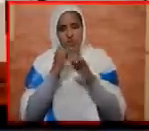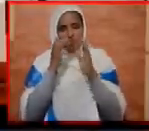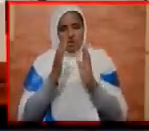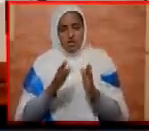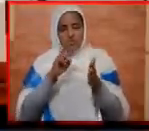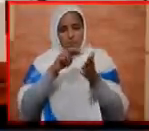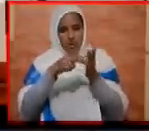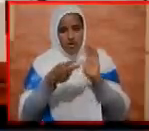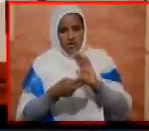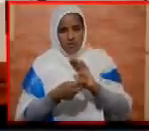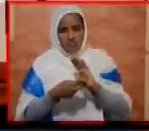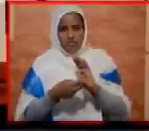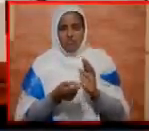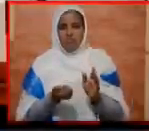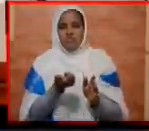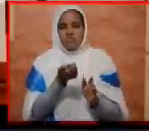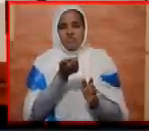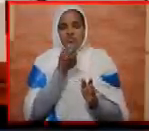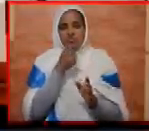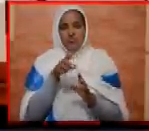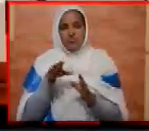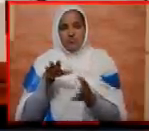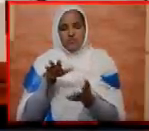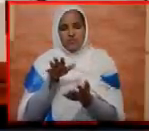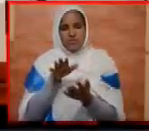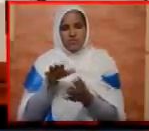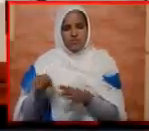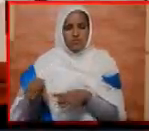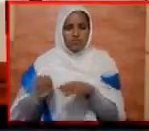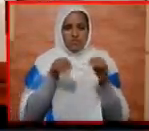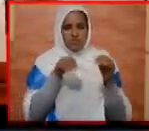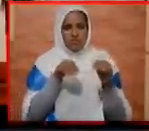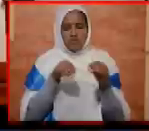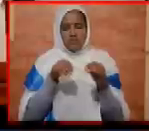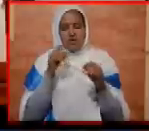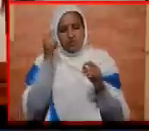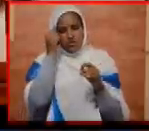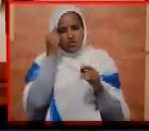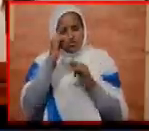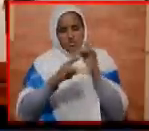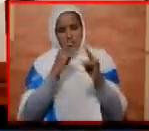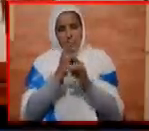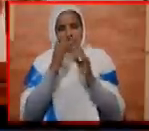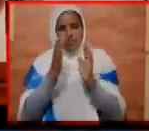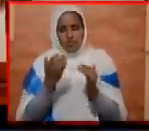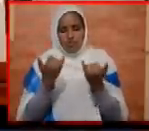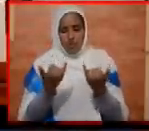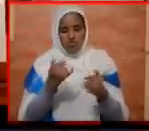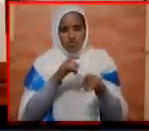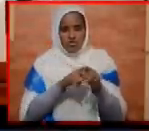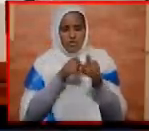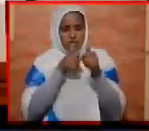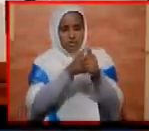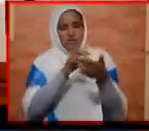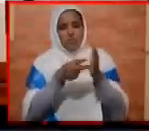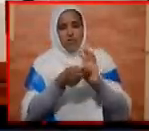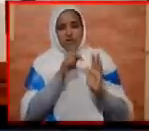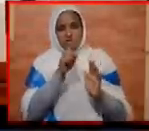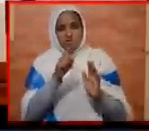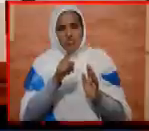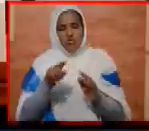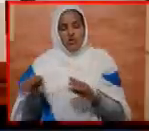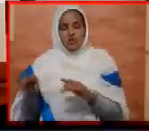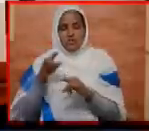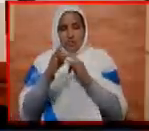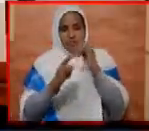ጥሩ ነው። ዘመናዊነት ማለት ያው አስተሳሰቡ ዘመናዊ የሆነ የአሁኑ ጊዜ የሚከተል